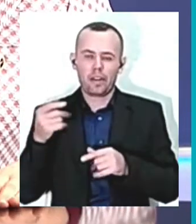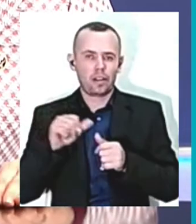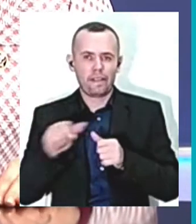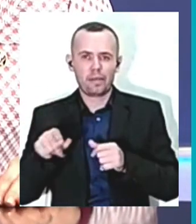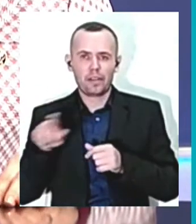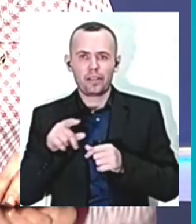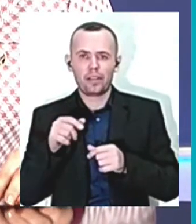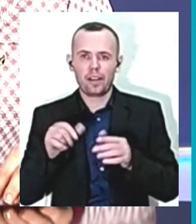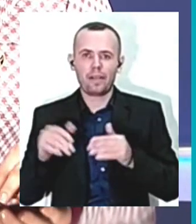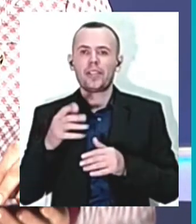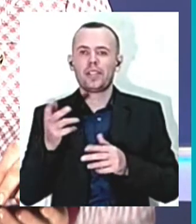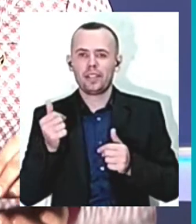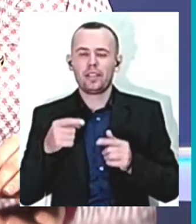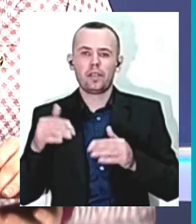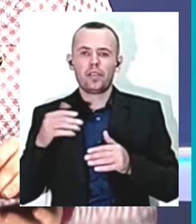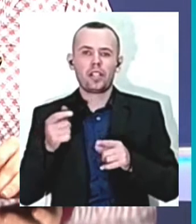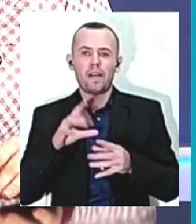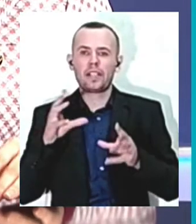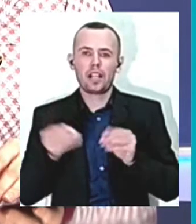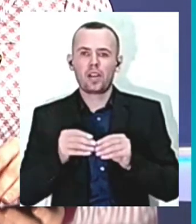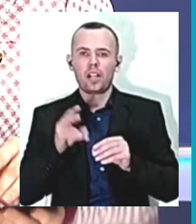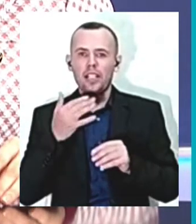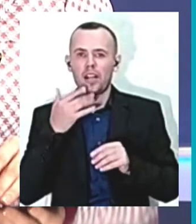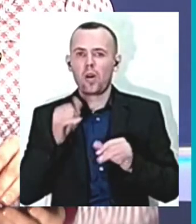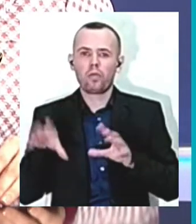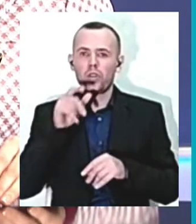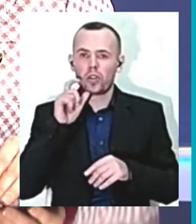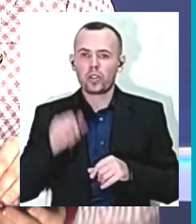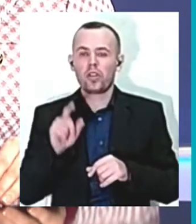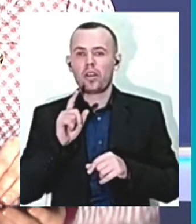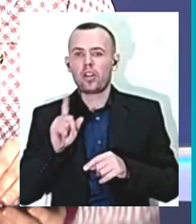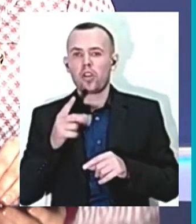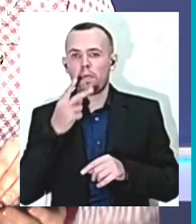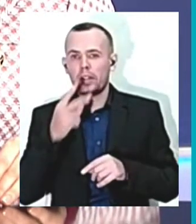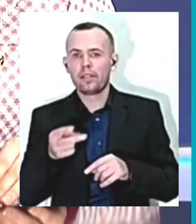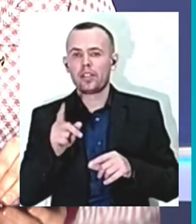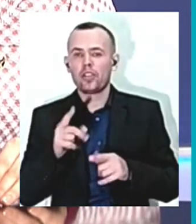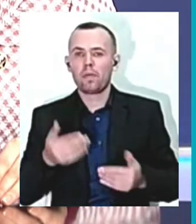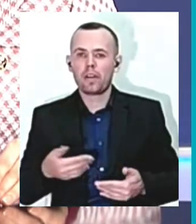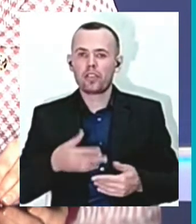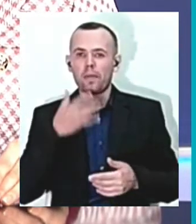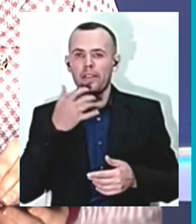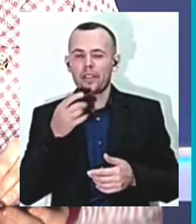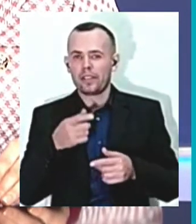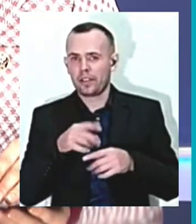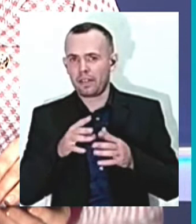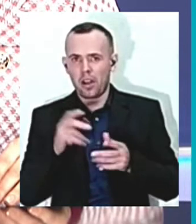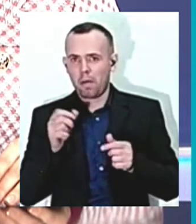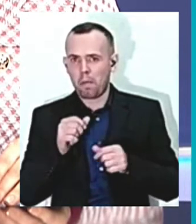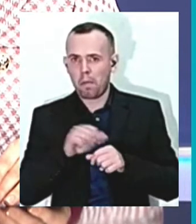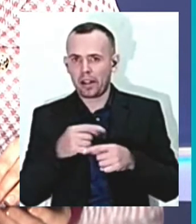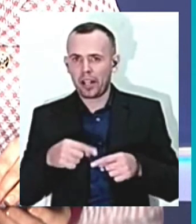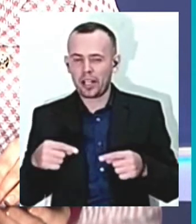Це дані загальнонаціональні по всій країні. Але якщо подивитись, чим мешканці півдня відрізняються, для них матеріальна